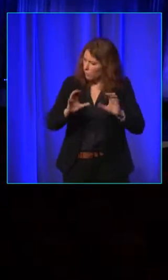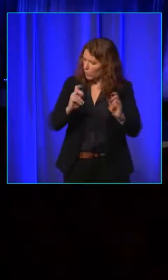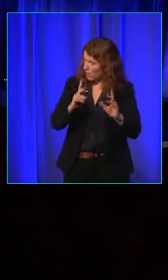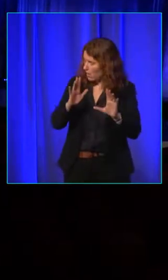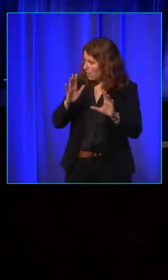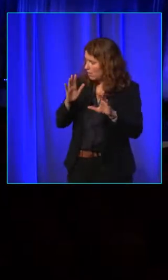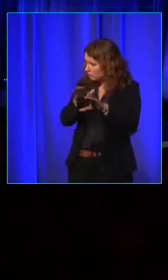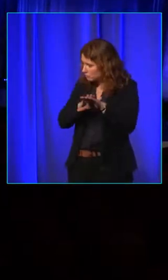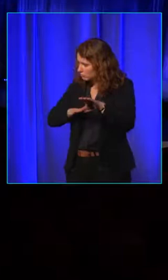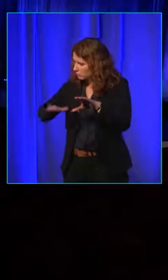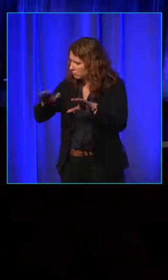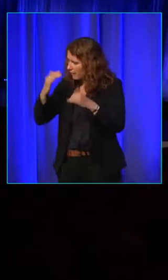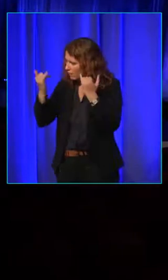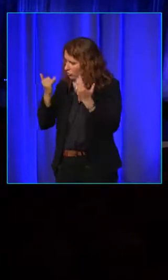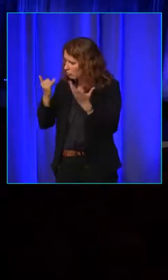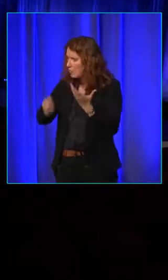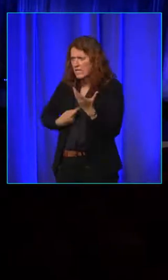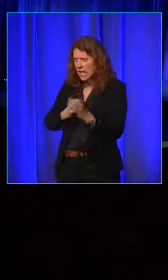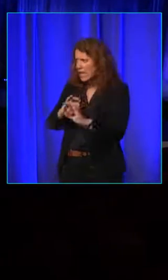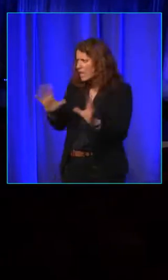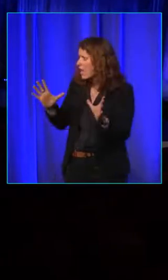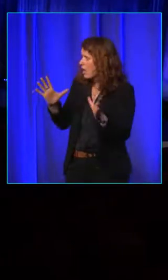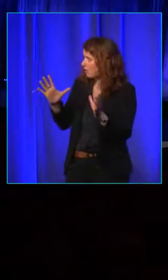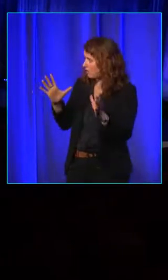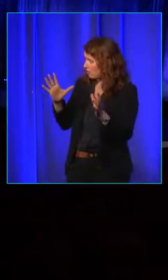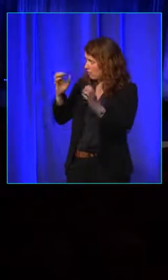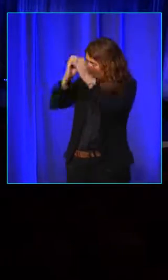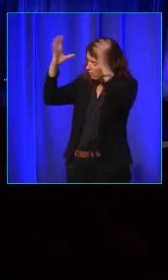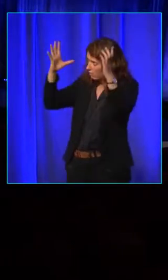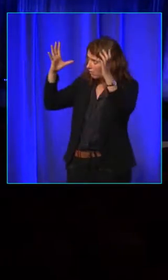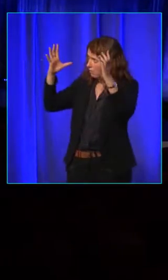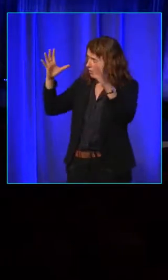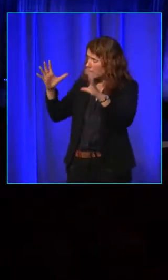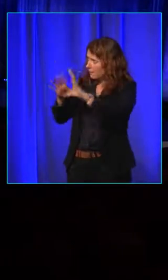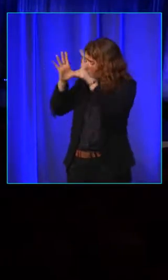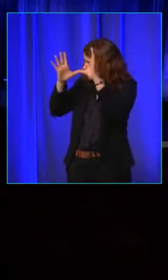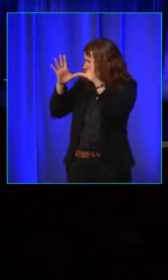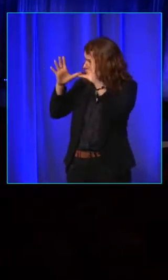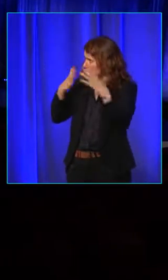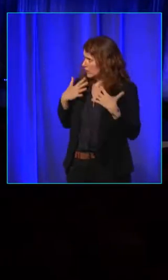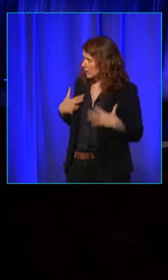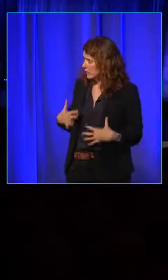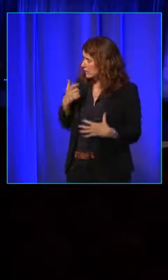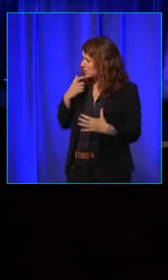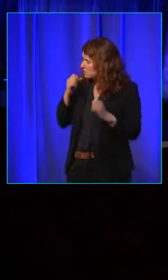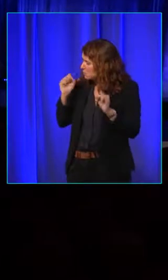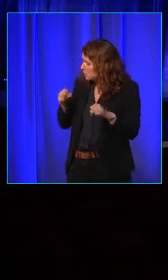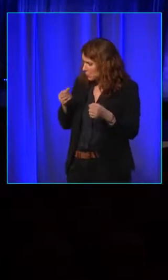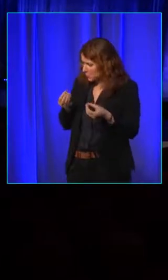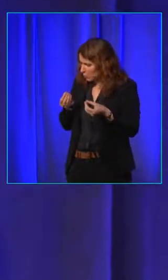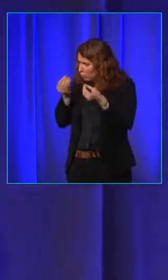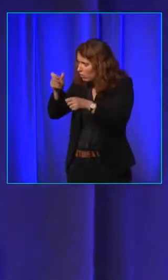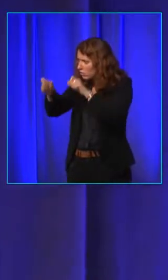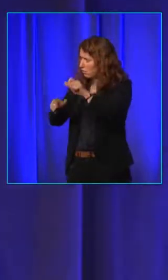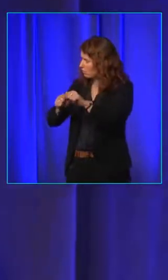à, enfin, si ça avait des avantages, si ça peut aider à rendre un geste plus économique, plus efficace, etc. Alors, je